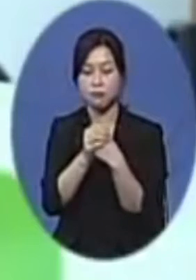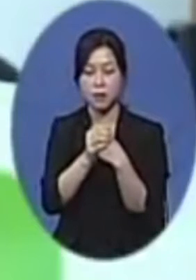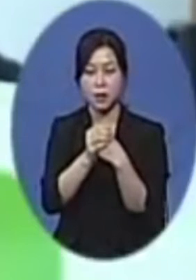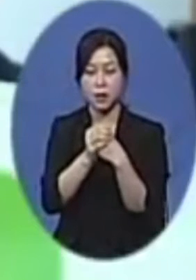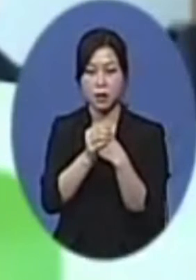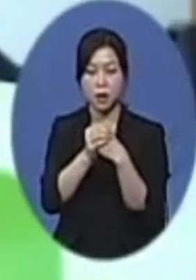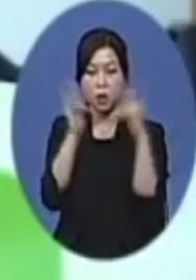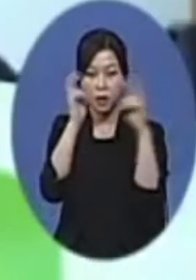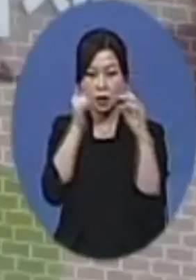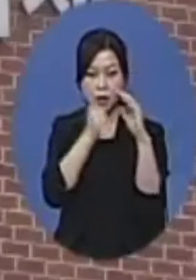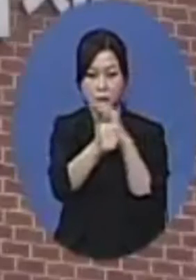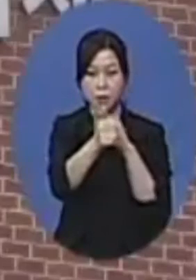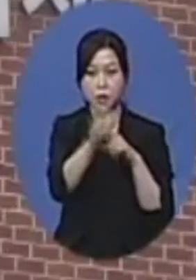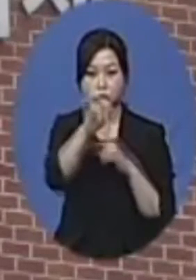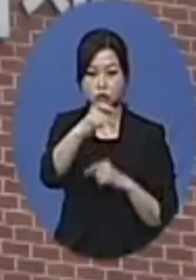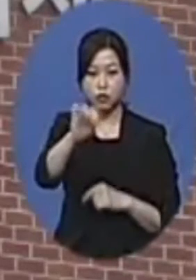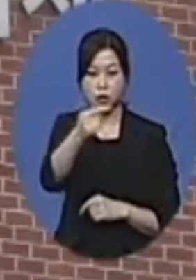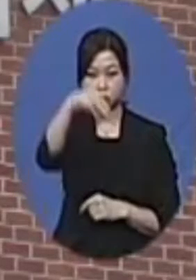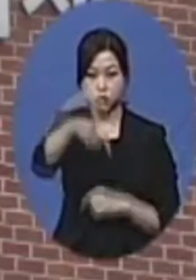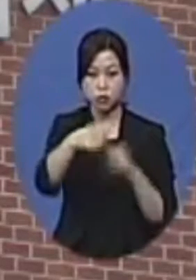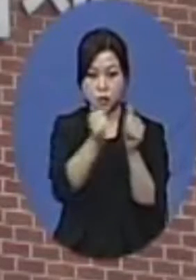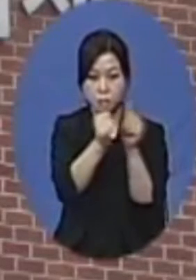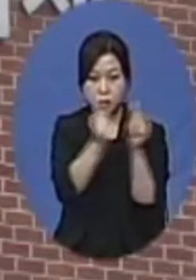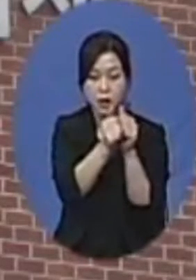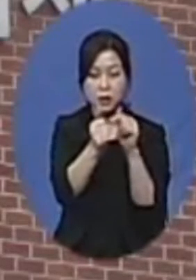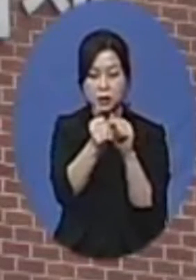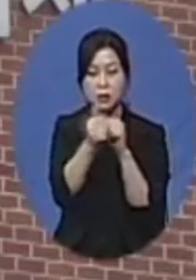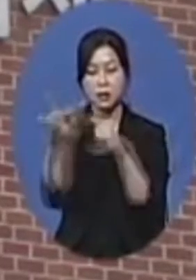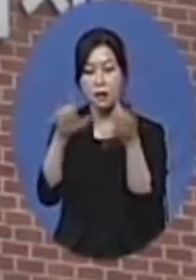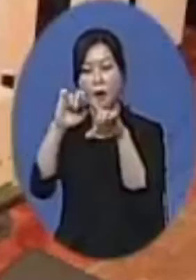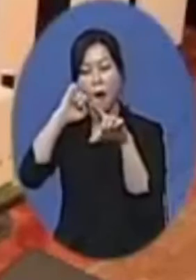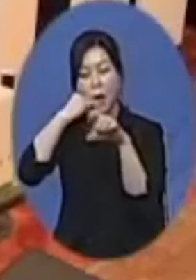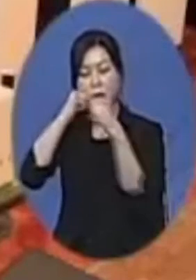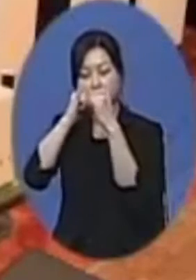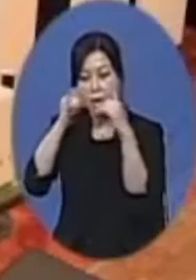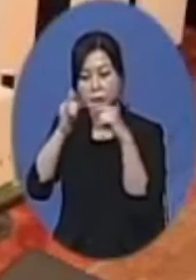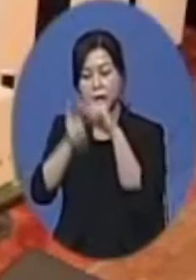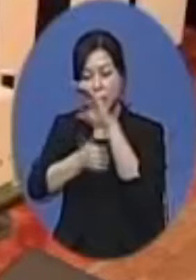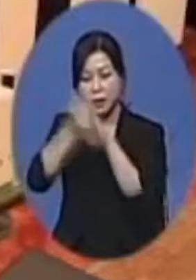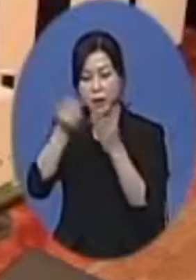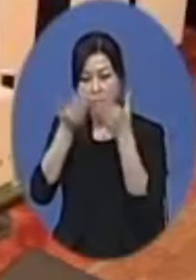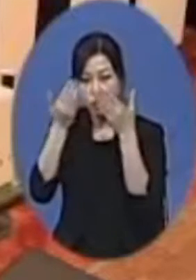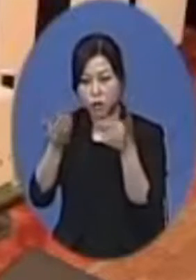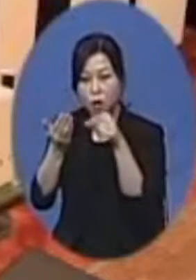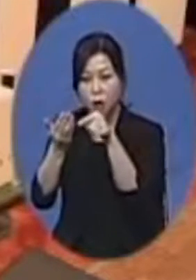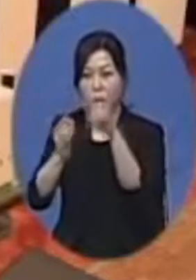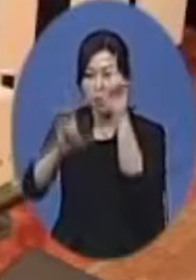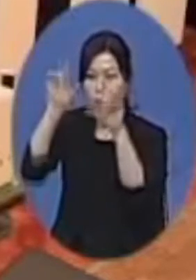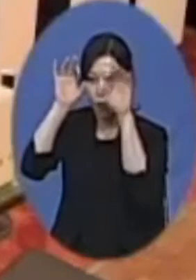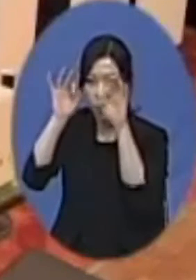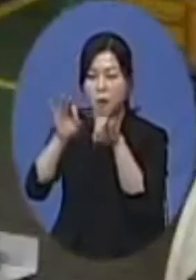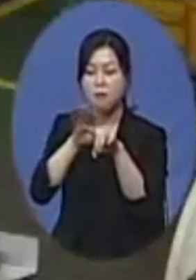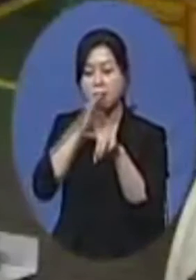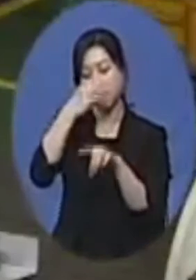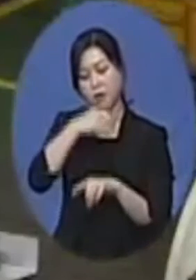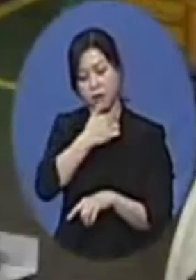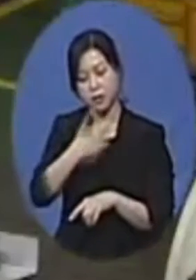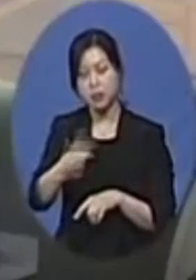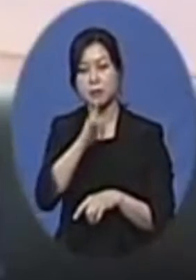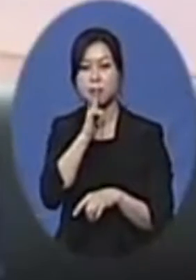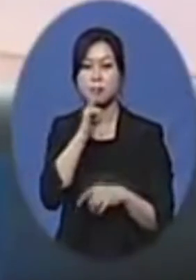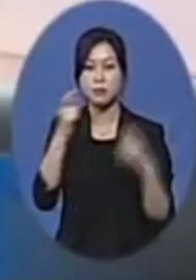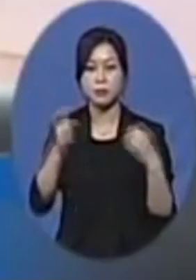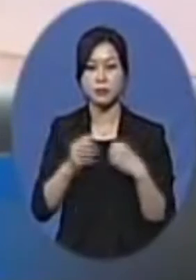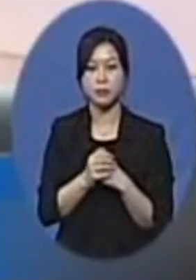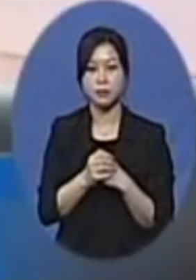대표 유인수 씨는 취약계층과 그 가족들에게 희망을 줄 수 있다는 것에 말할 수 없는 보람을 느끼고 있습니다.